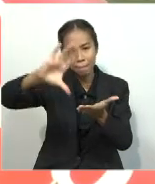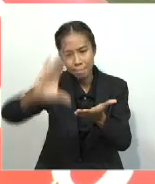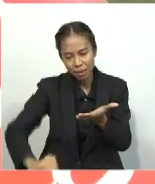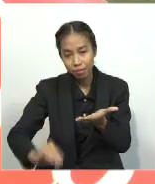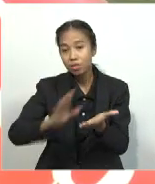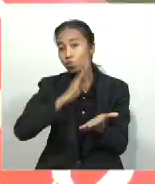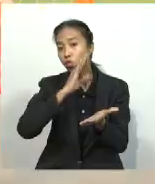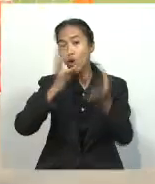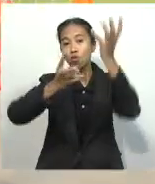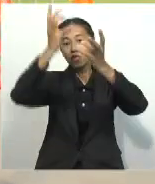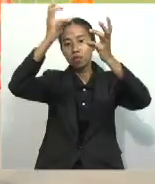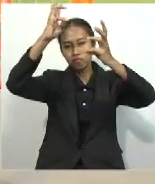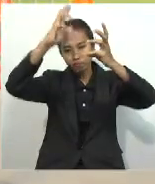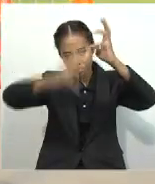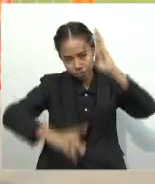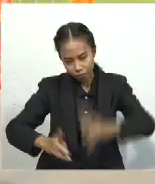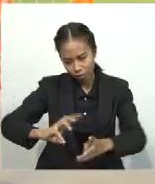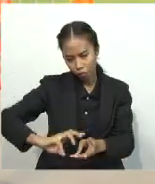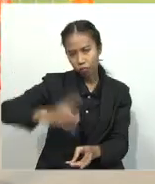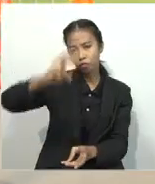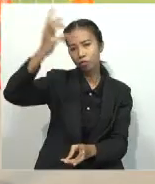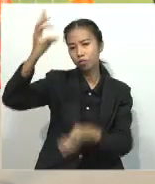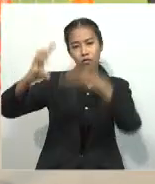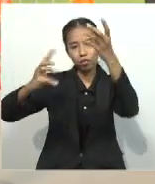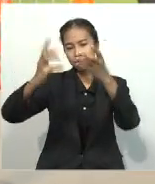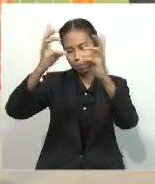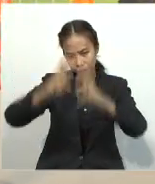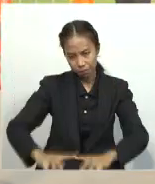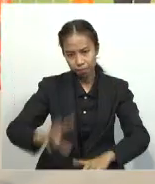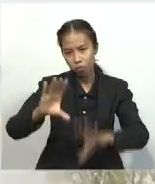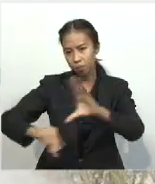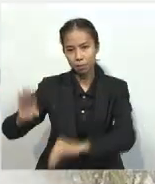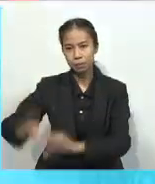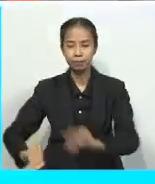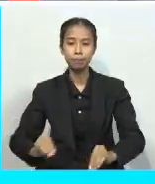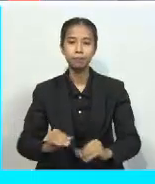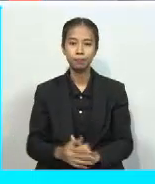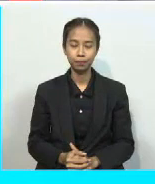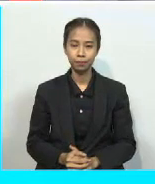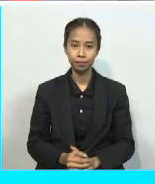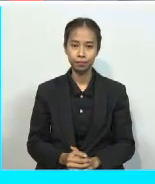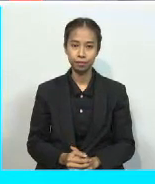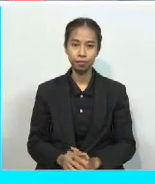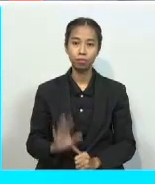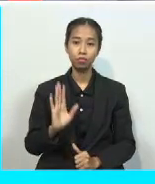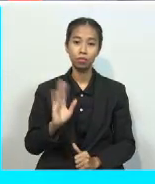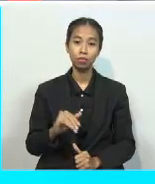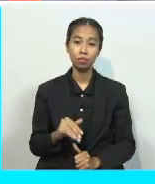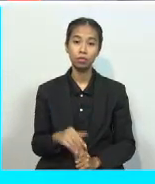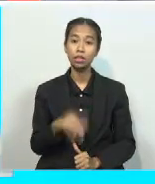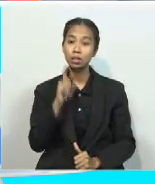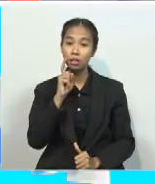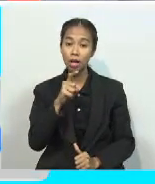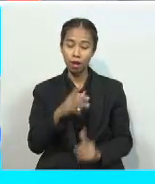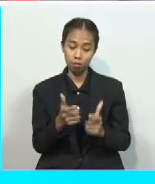ละอองที่ตกลงมาฟุ้งกระจายกลับขึ้นไปในอากาศอีกครับ แต่ว่าการบินโดรนอย่างเดียวนี่แสดงว่ามัน